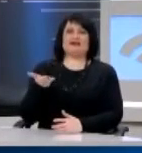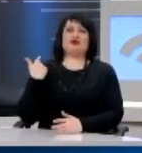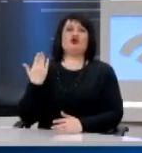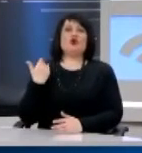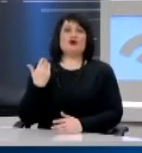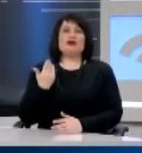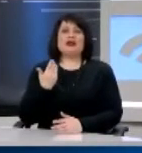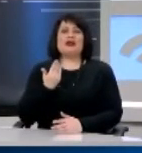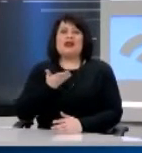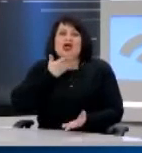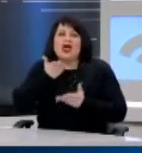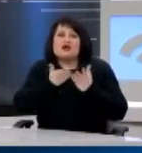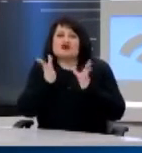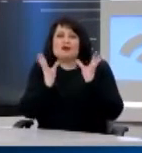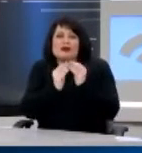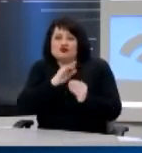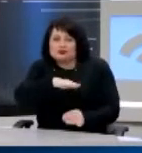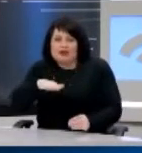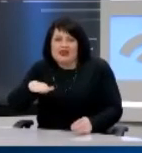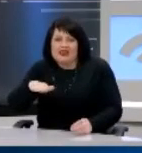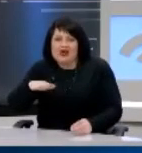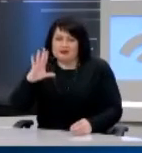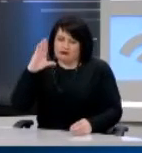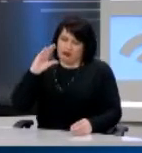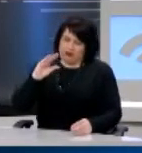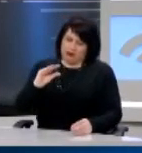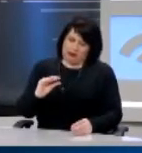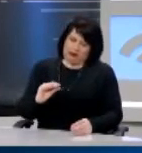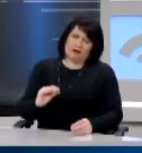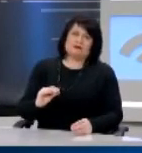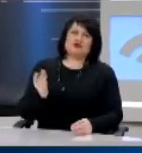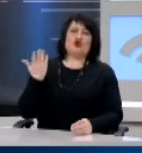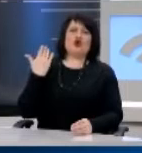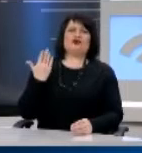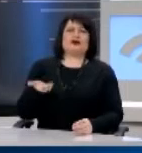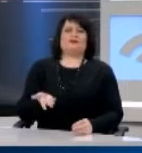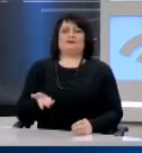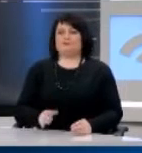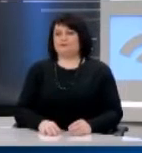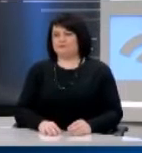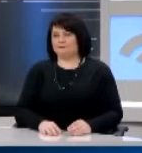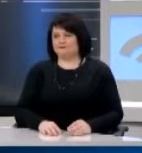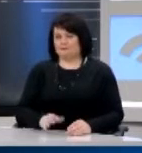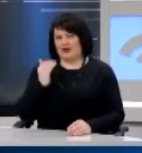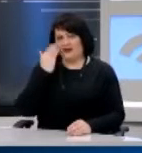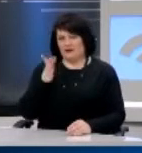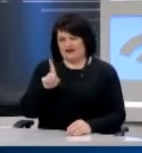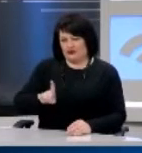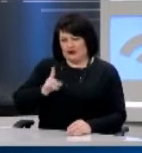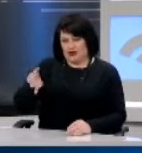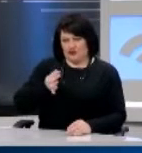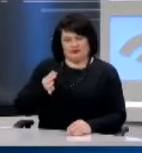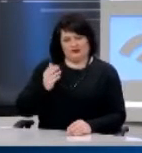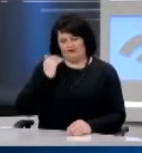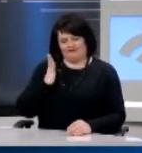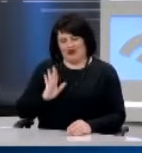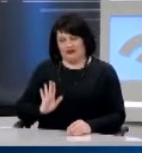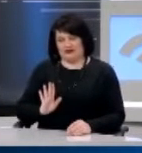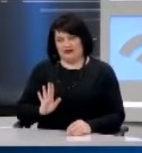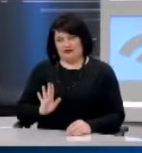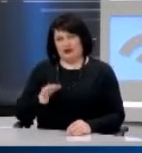παιδί. Γι' αυτό θέλω να αμφισβητήσω και κάτι άλλο που είπατε, αναφερόμενο σε κάποια στοιχεία του Διεθνούς Νομισματικού